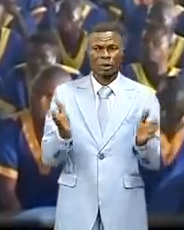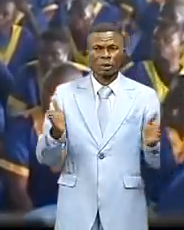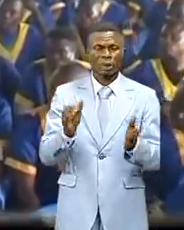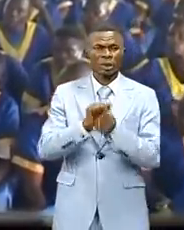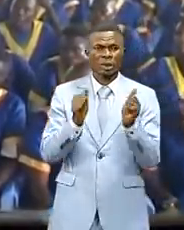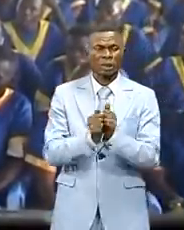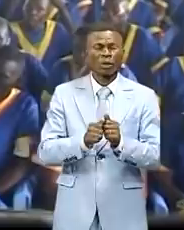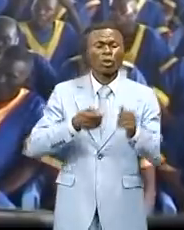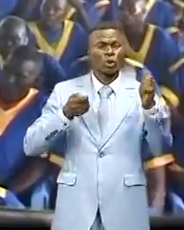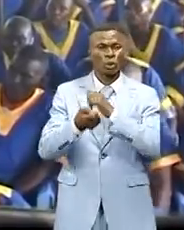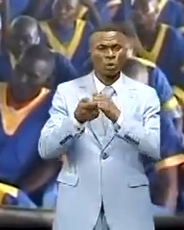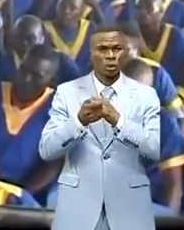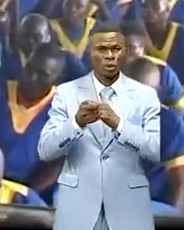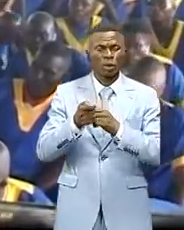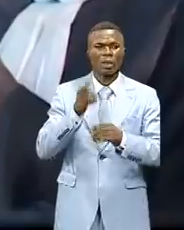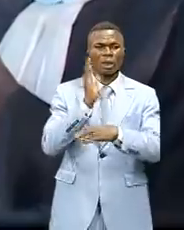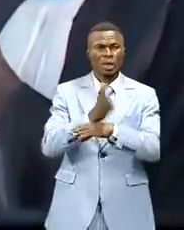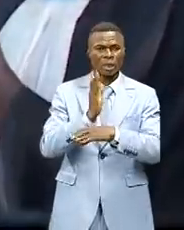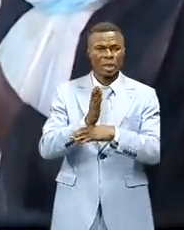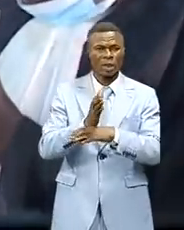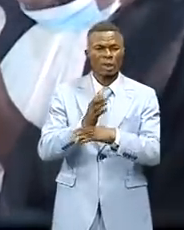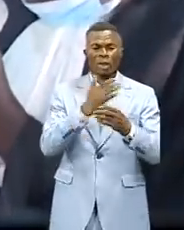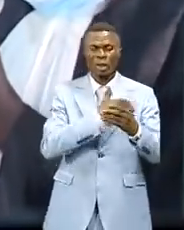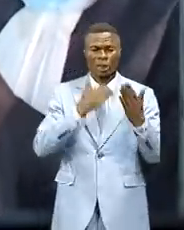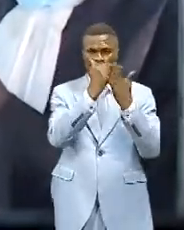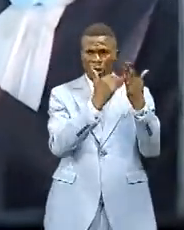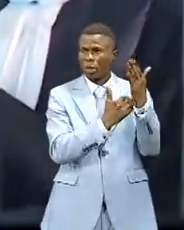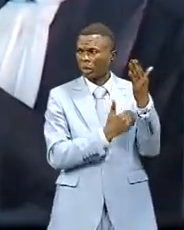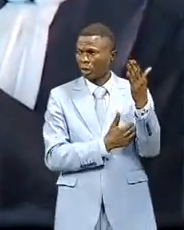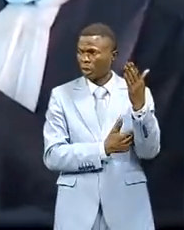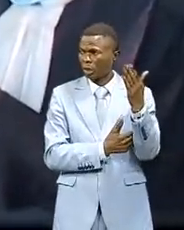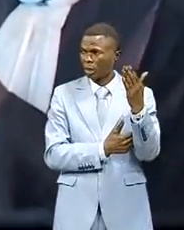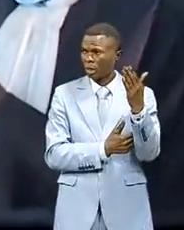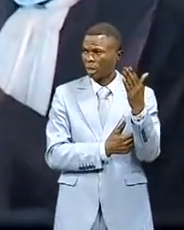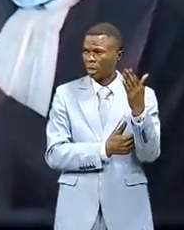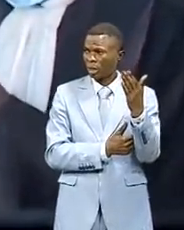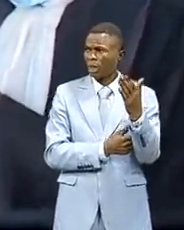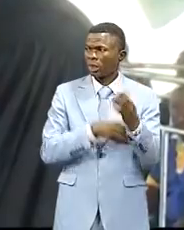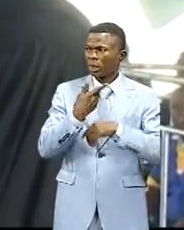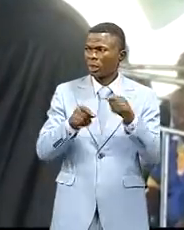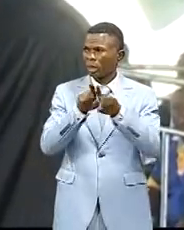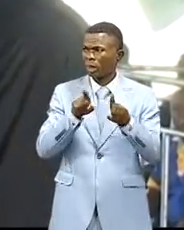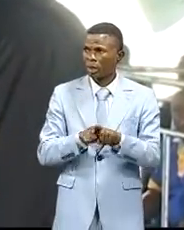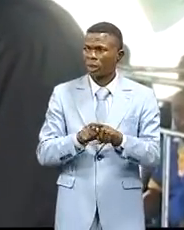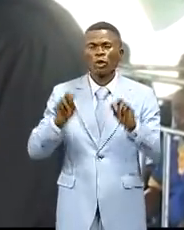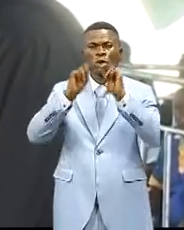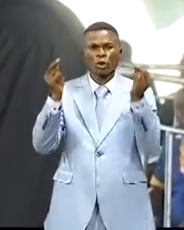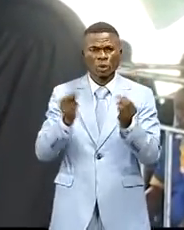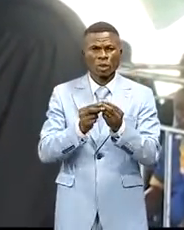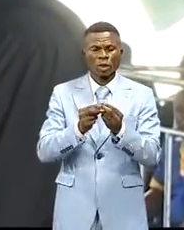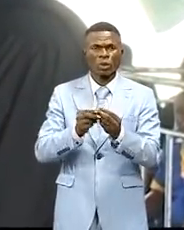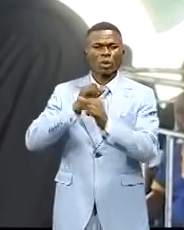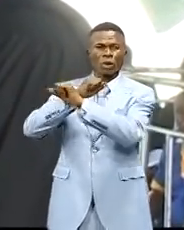assystem des conseils après identification les avocats de la partie civile que ceux de l'apathie de prévenir